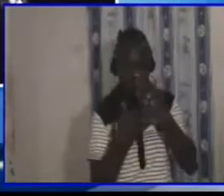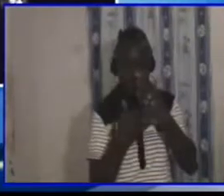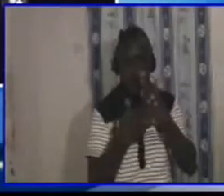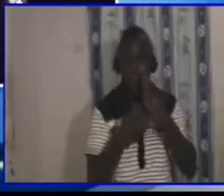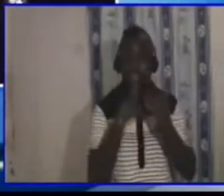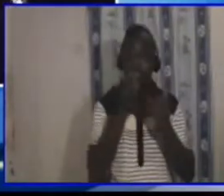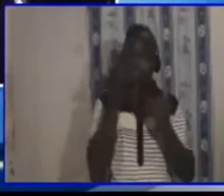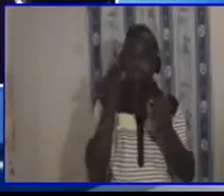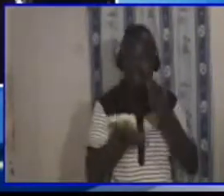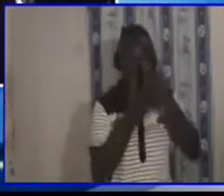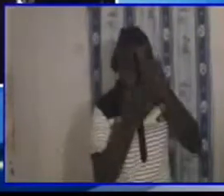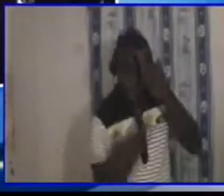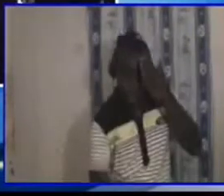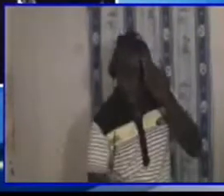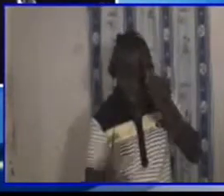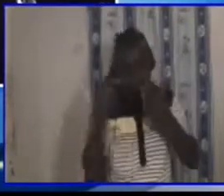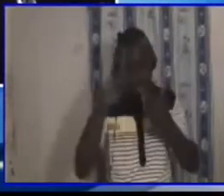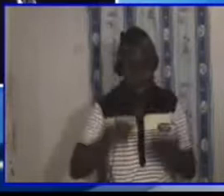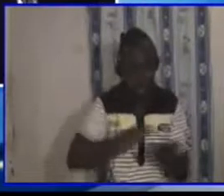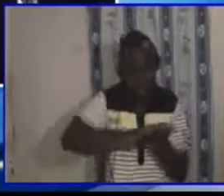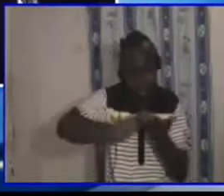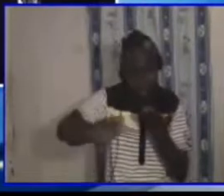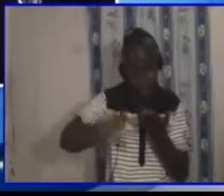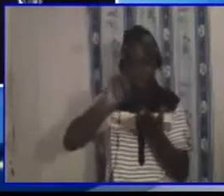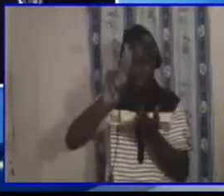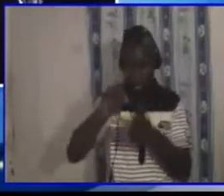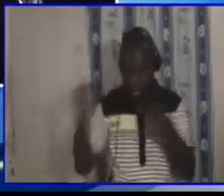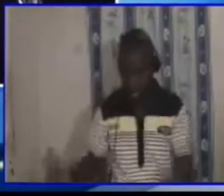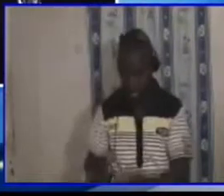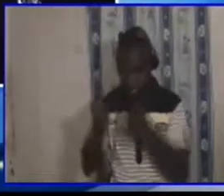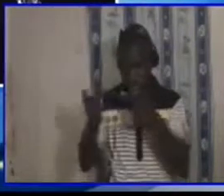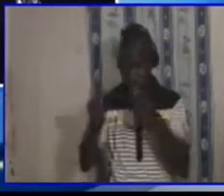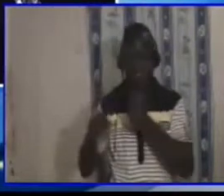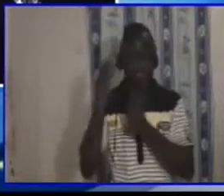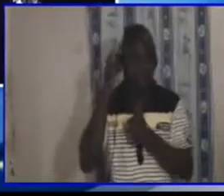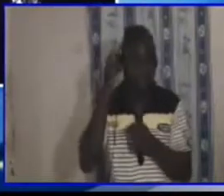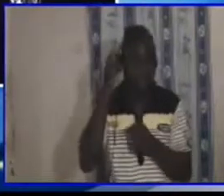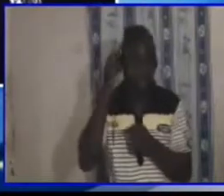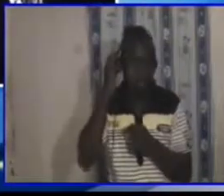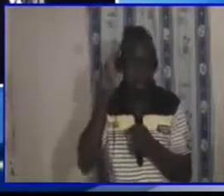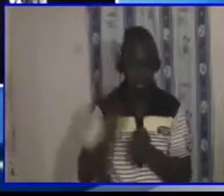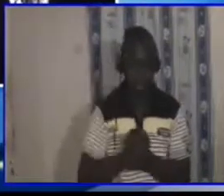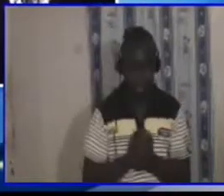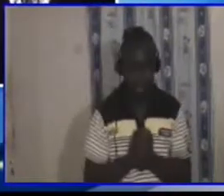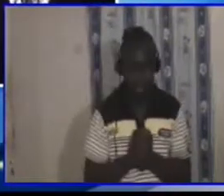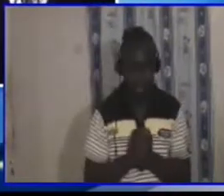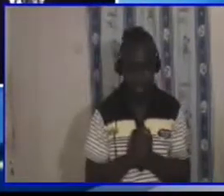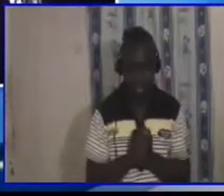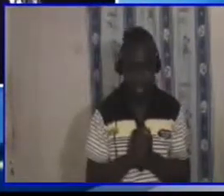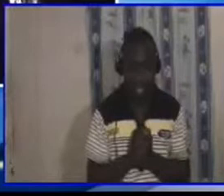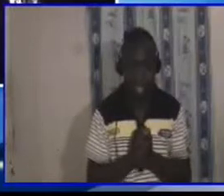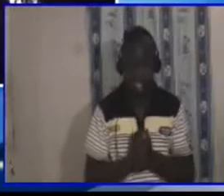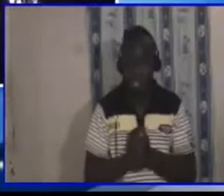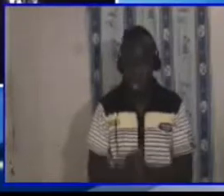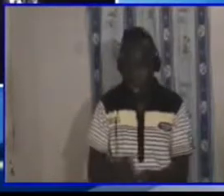parlando del suo sangue che egli avrebbe sparso per la remissione dei peccati